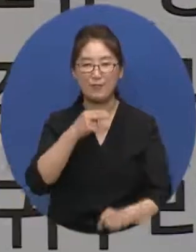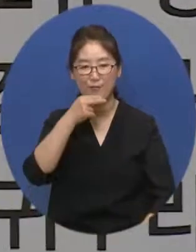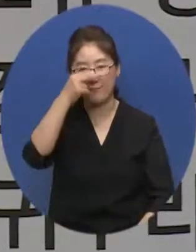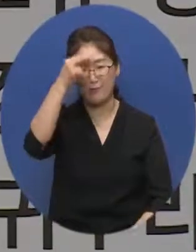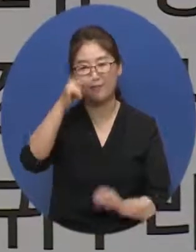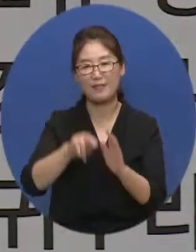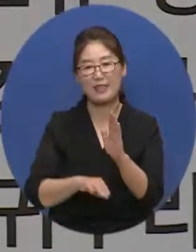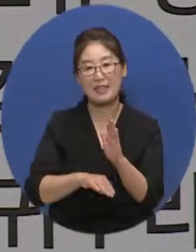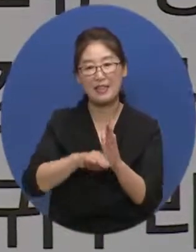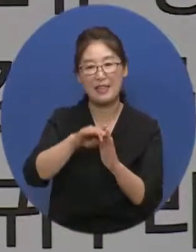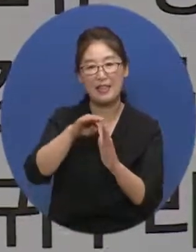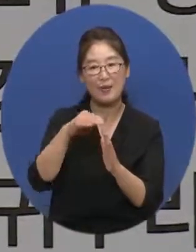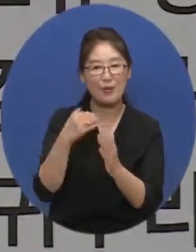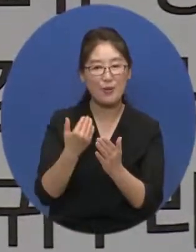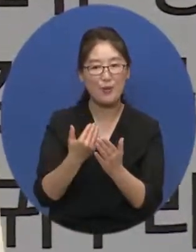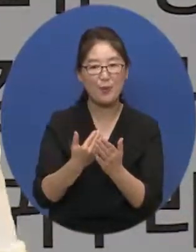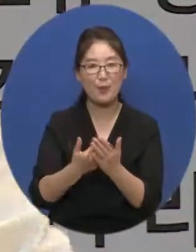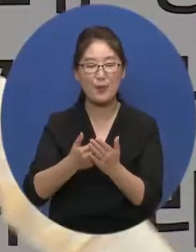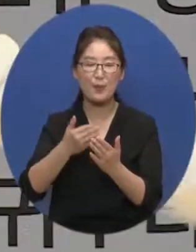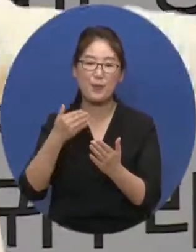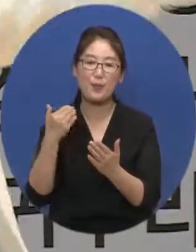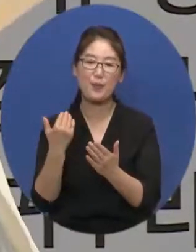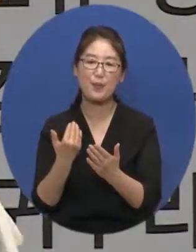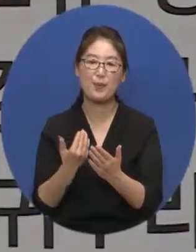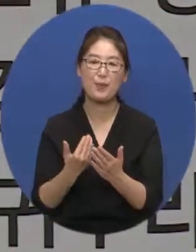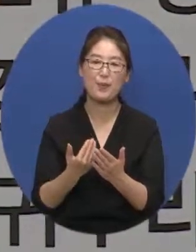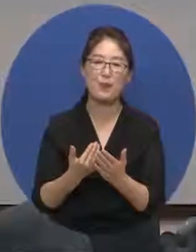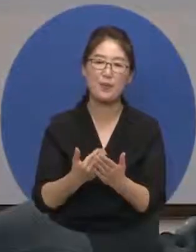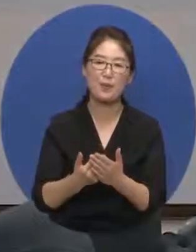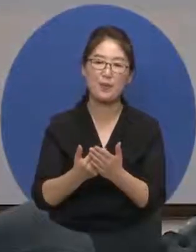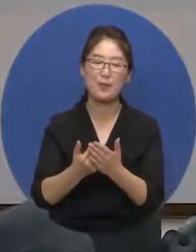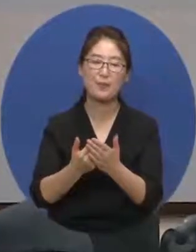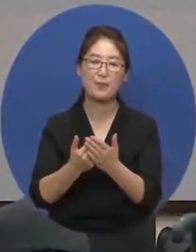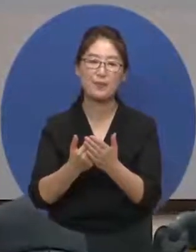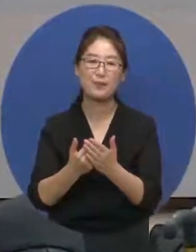사랑수를 채워주세요.